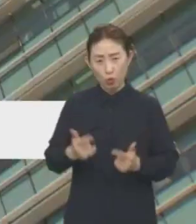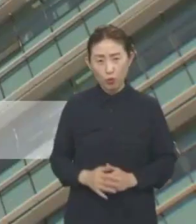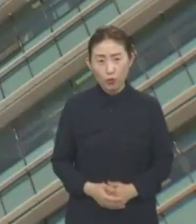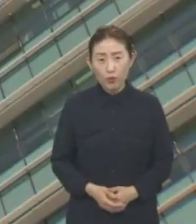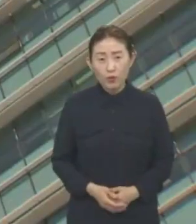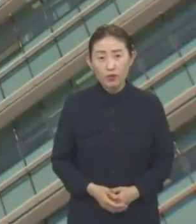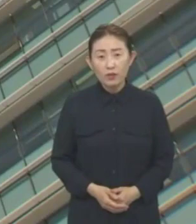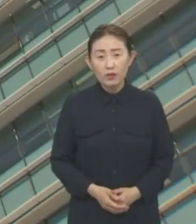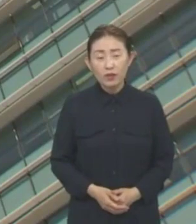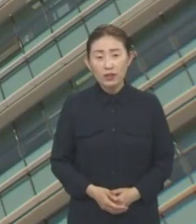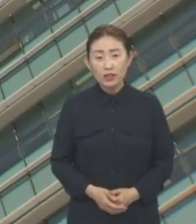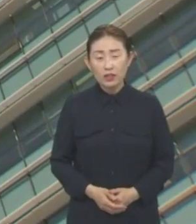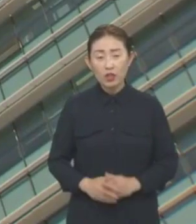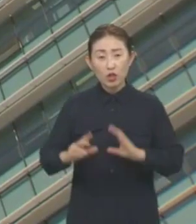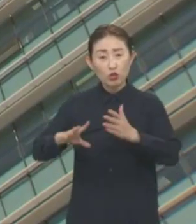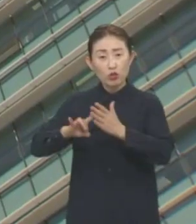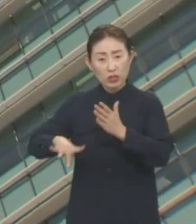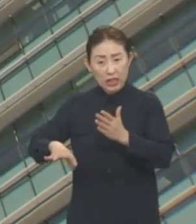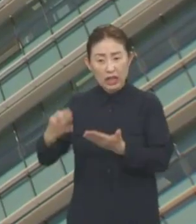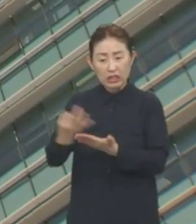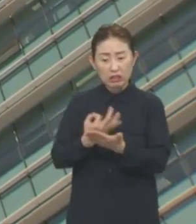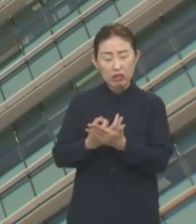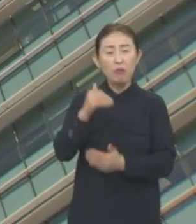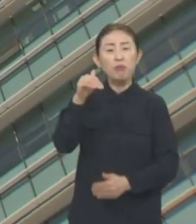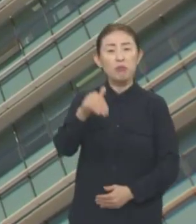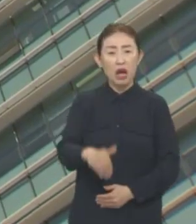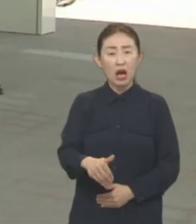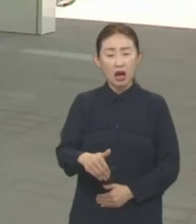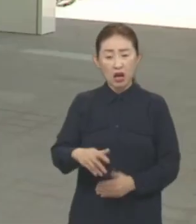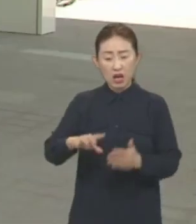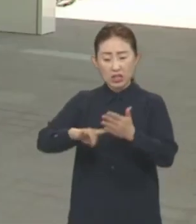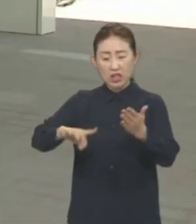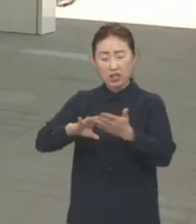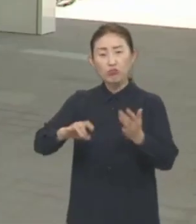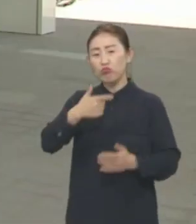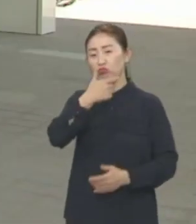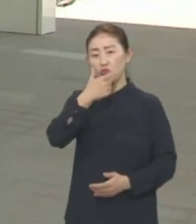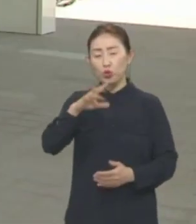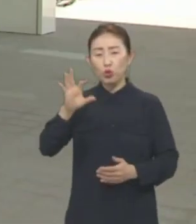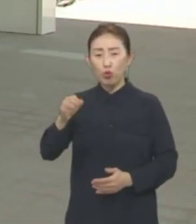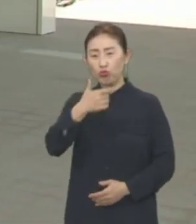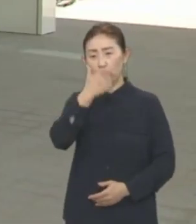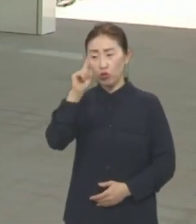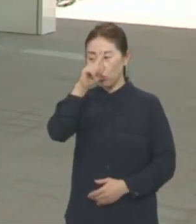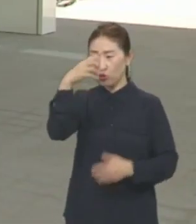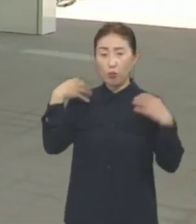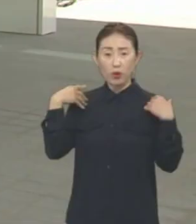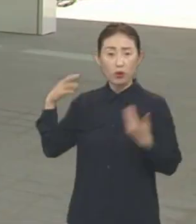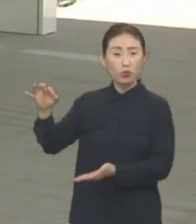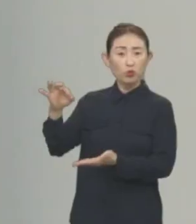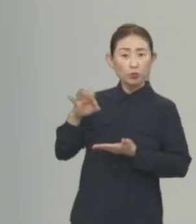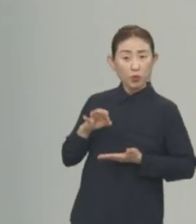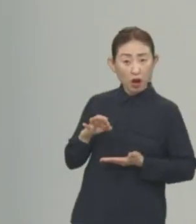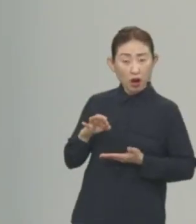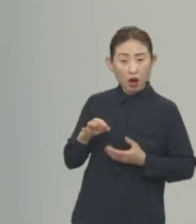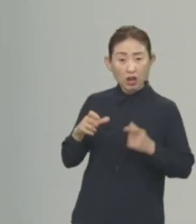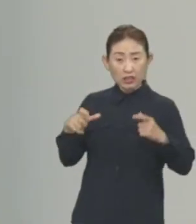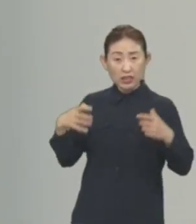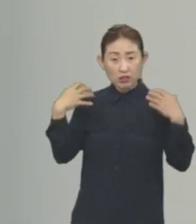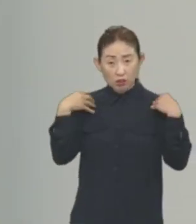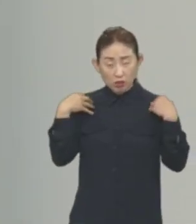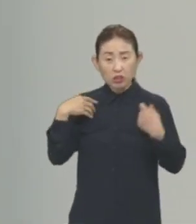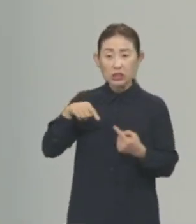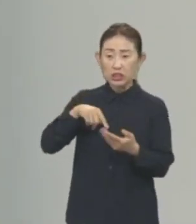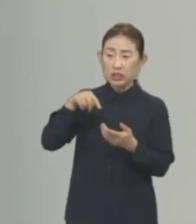계획입니다. 국세가 예상보다 덜 거쳐 세수가 부족해지면서 정부로부터 재정 지원을 받는 지자체